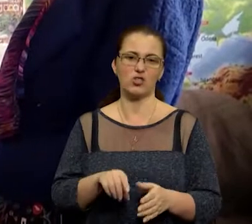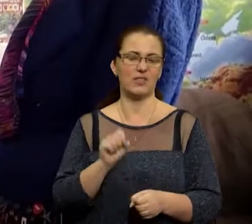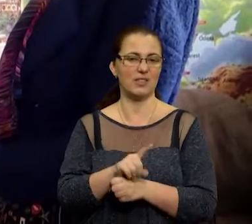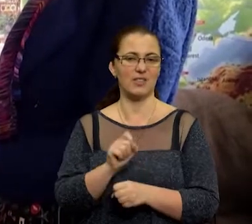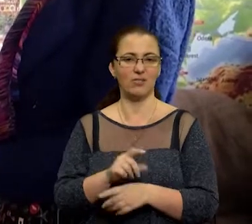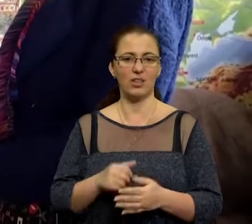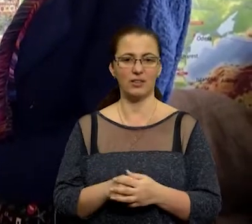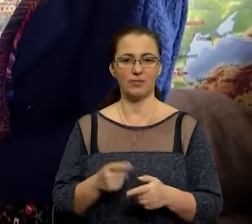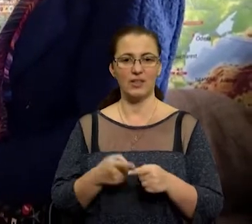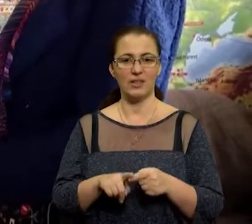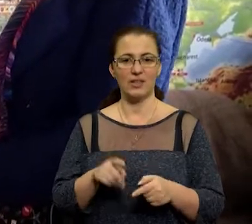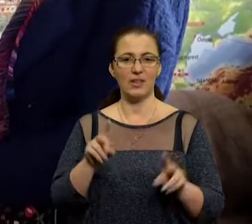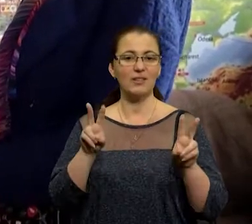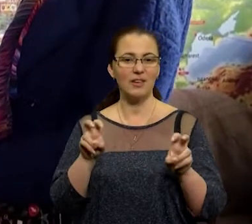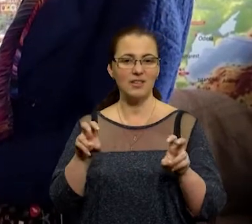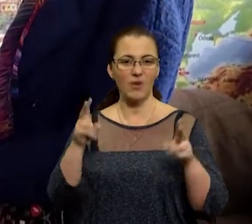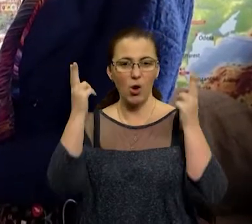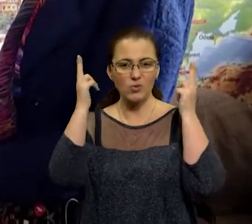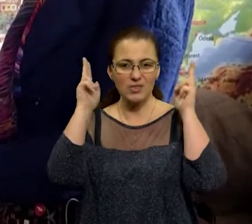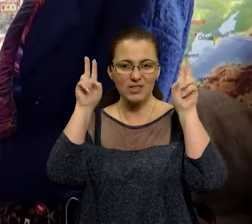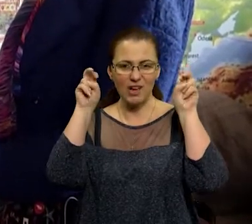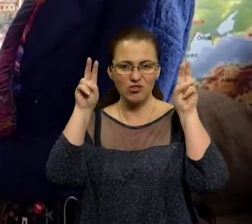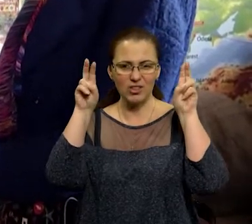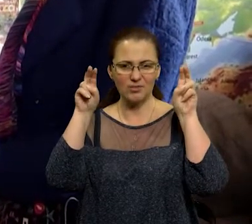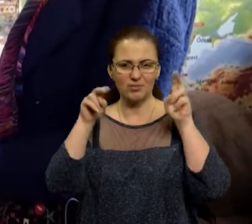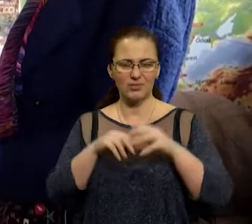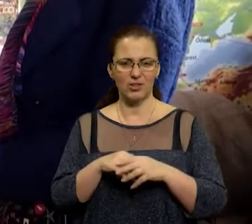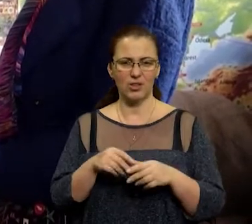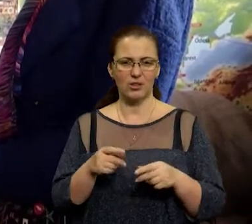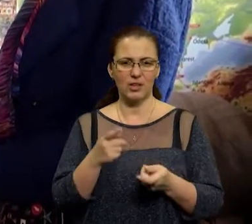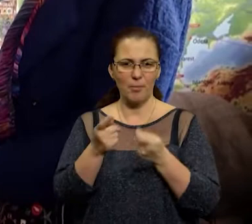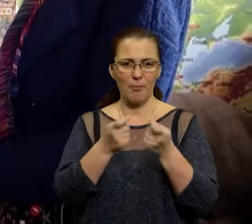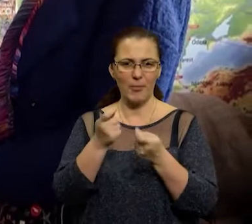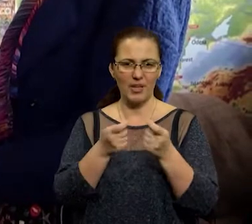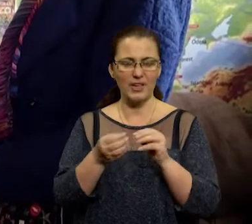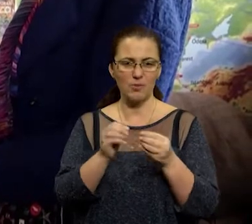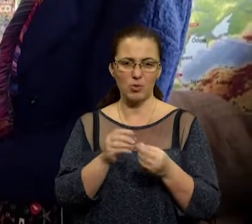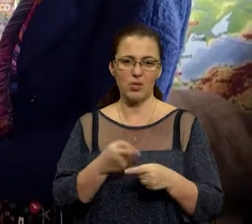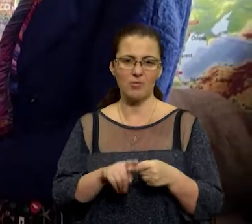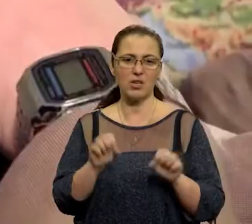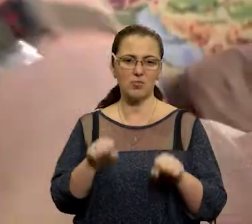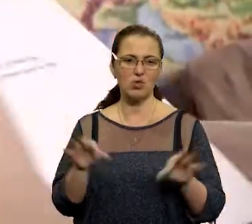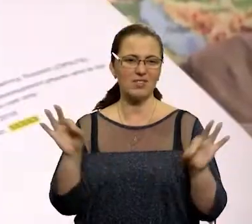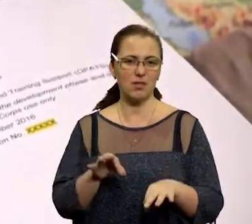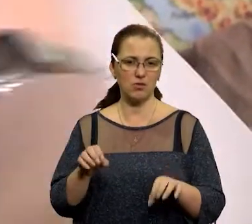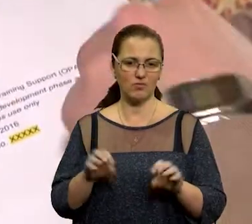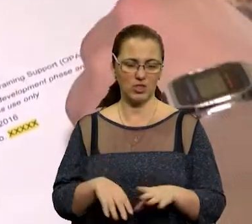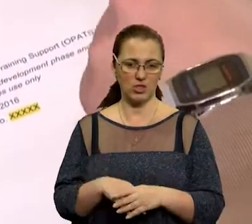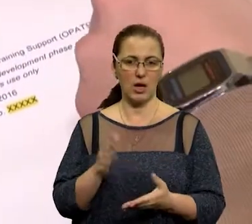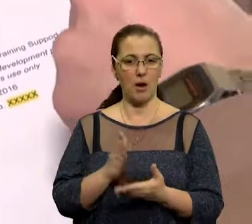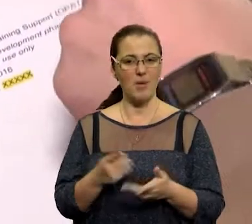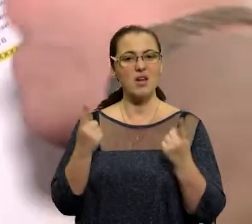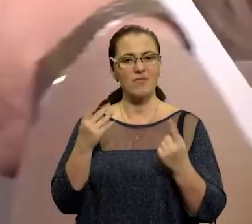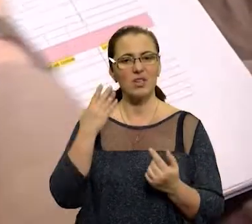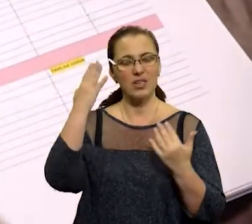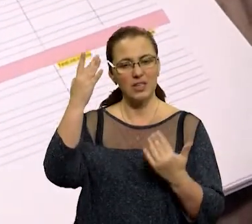називаю сайчиками, тому що вони такі маленькі проблеми, які можна одразу вирішити. Має й великі